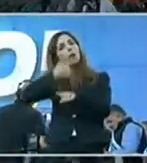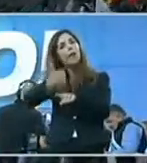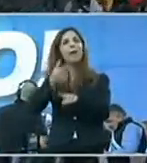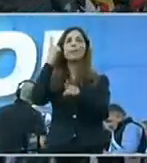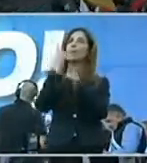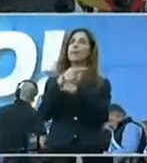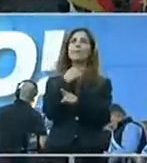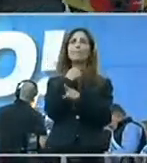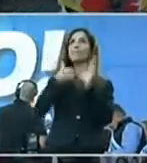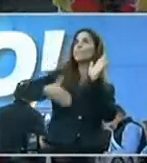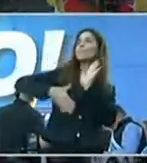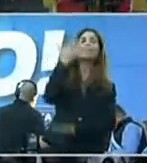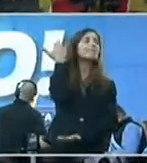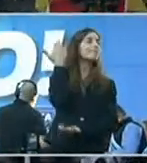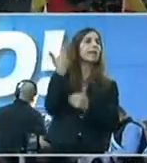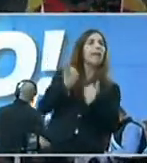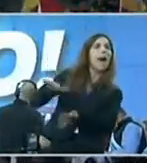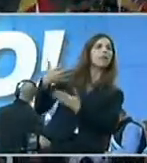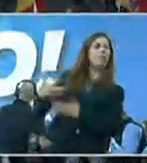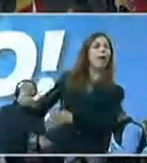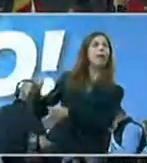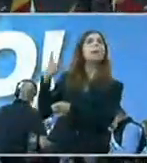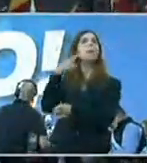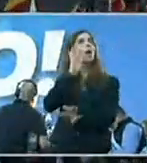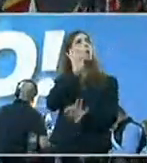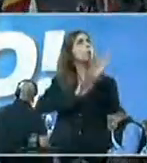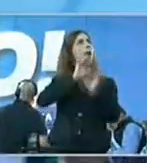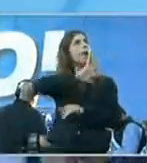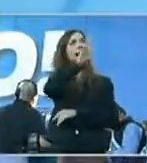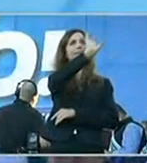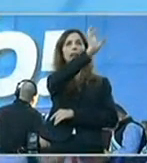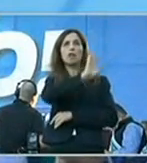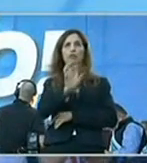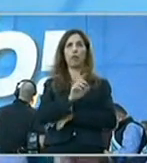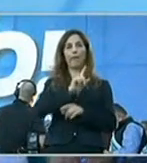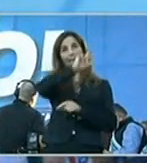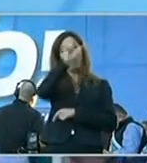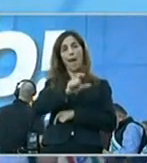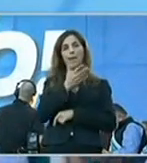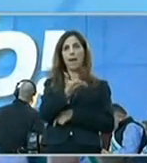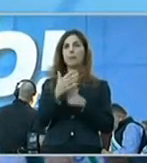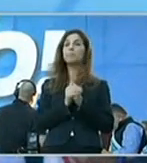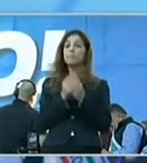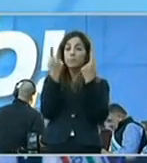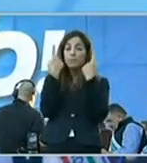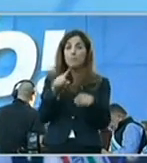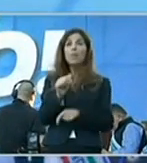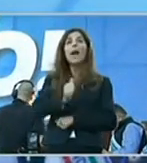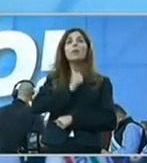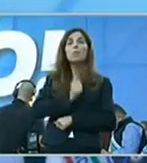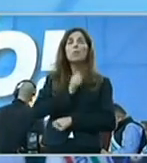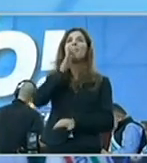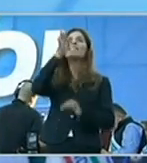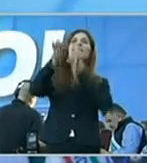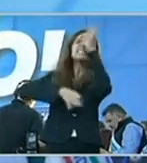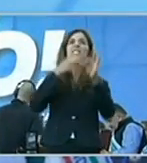scappare dalla loro terra per andare a farsi curare in altre regioni italiane. Autonomia significa mandare a